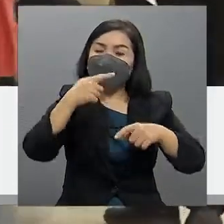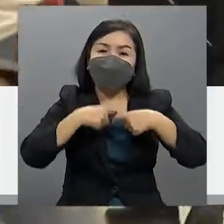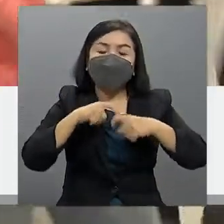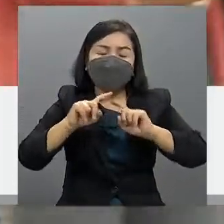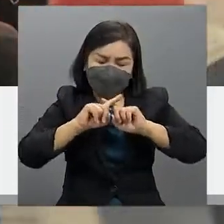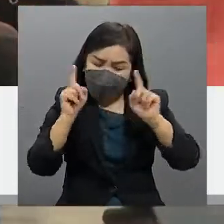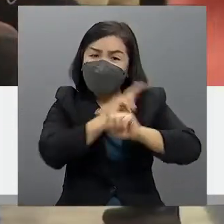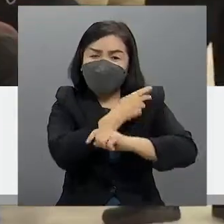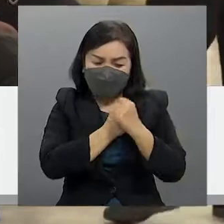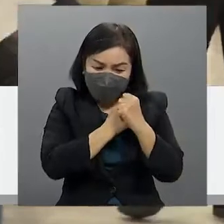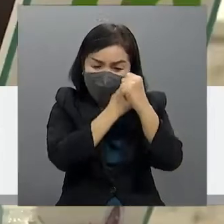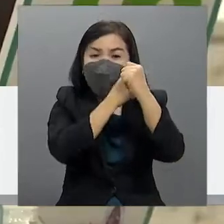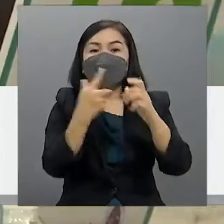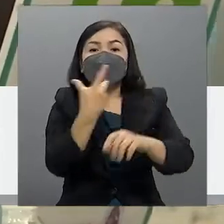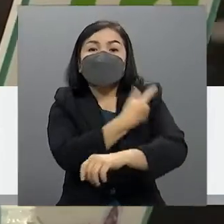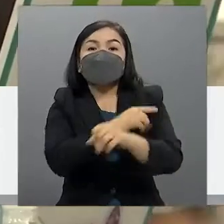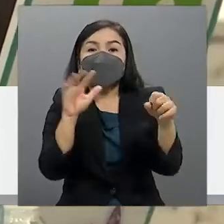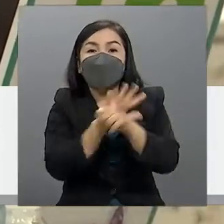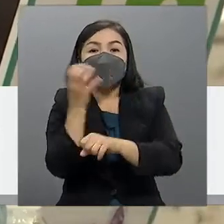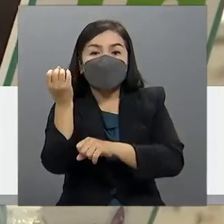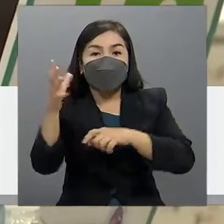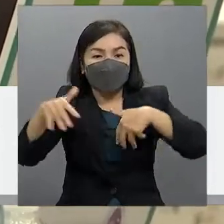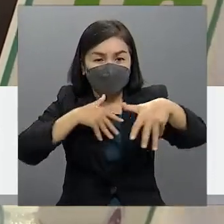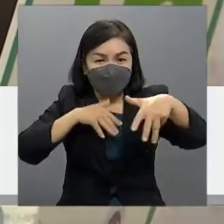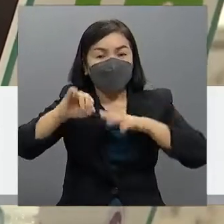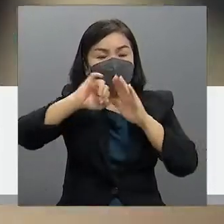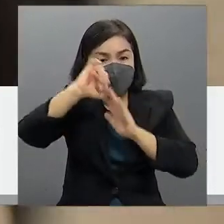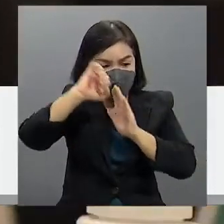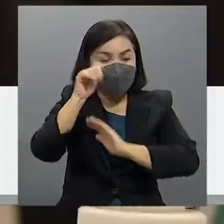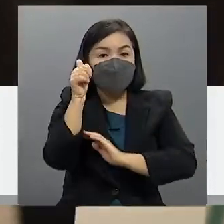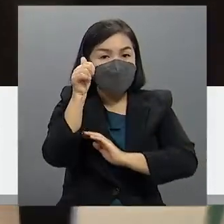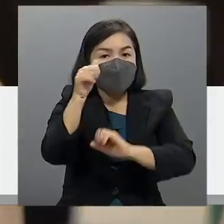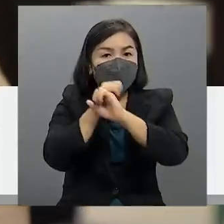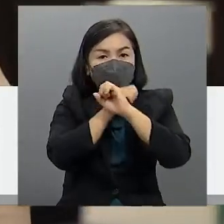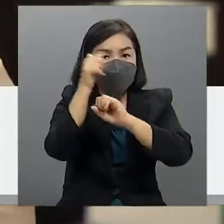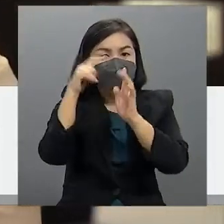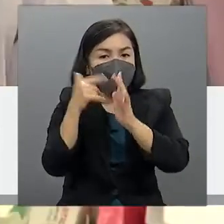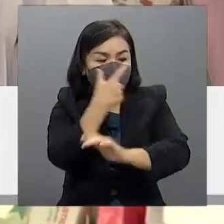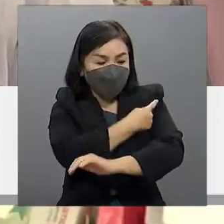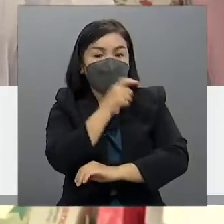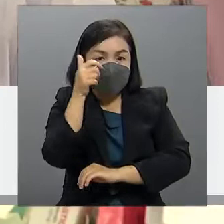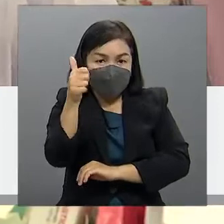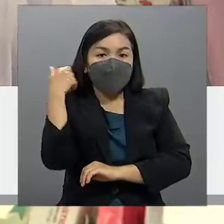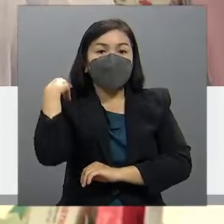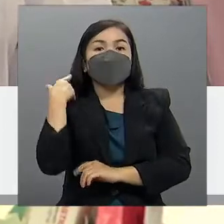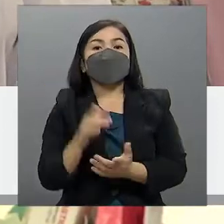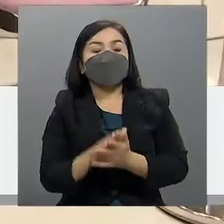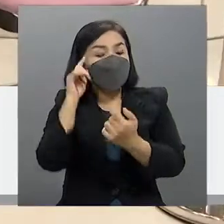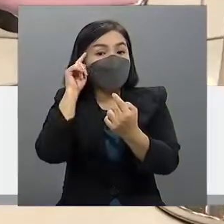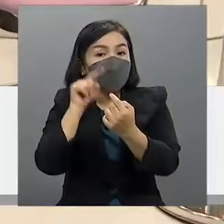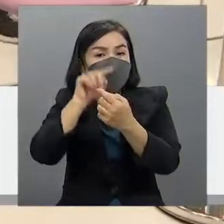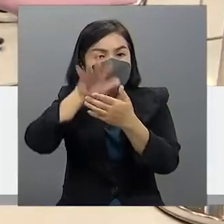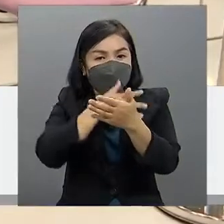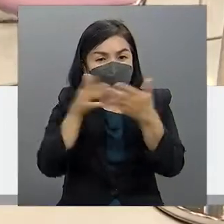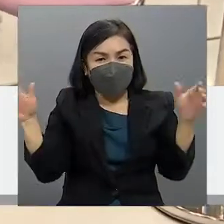ที่สุดที่จังหวัดเชียงใหม่แนวโน้มดีขึ้นค่ะทางจังหวัดระดมฉีดวัคซีนตั้งเป้าว่าจะให้ครบ 100% ให้